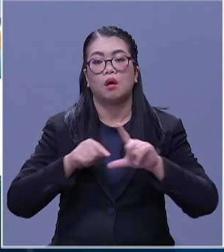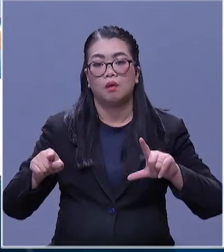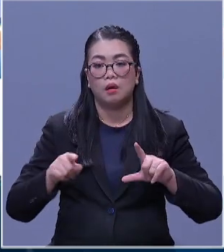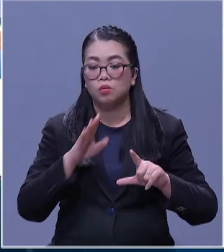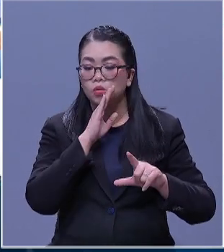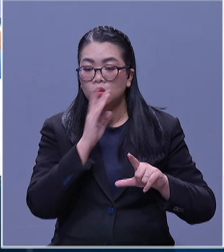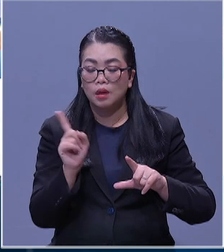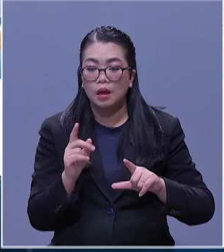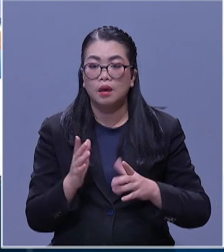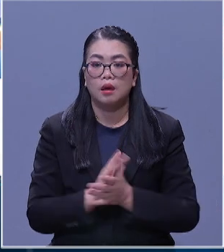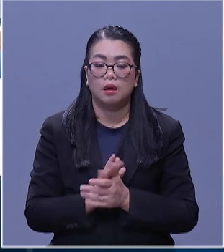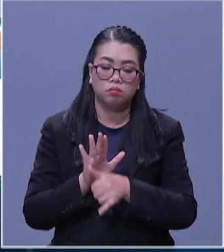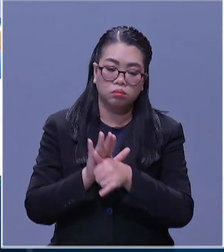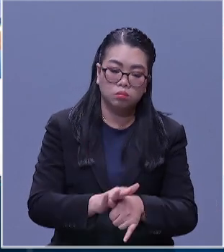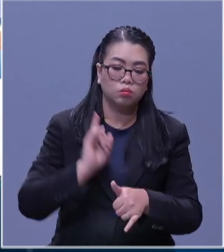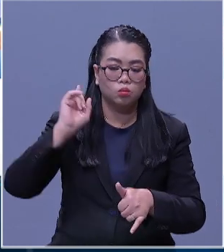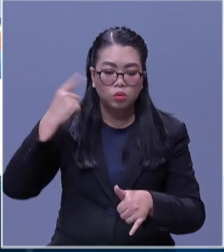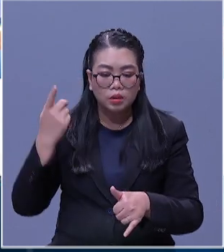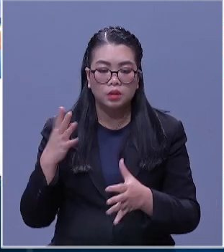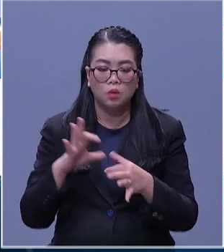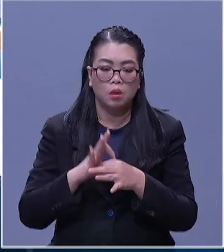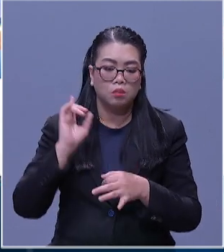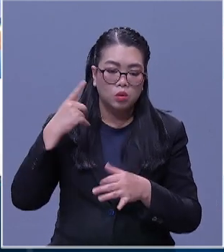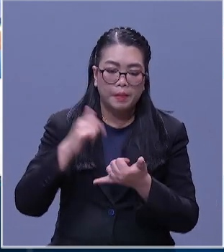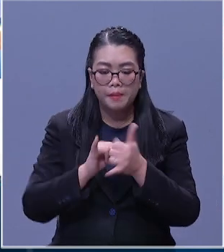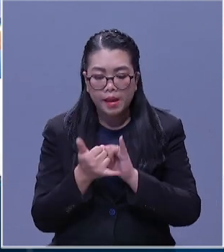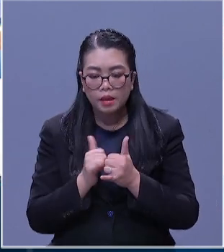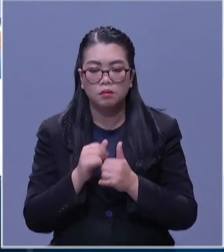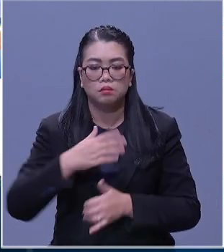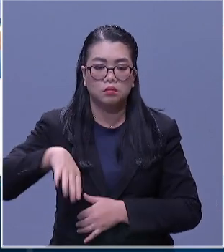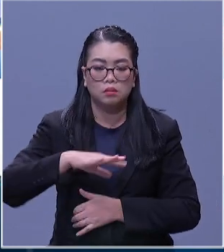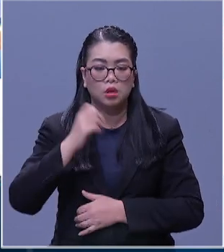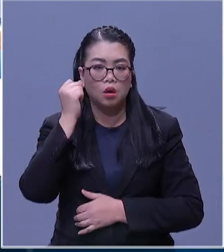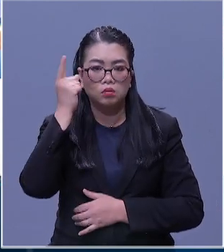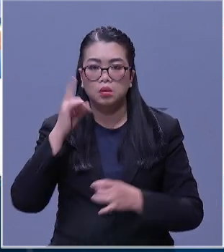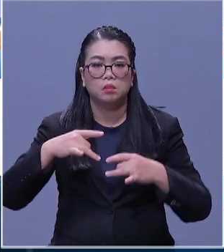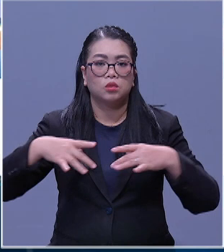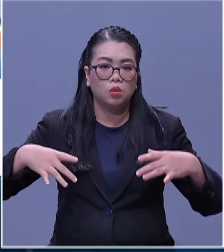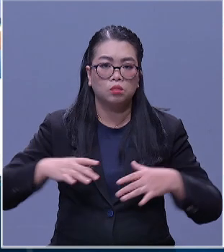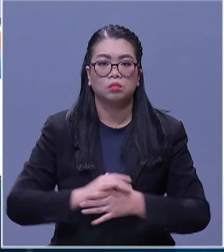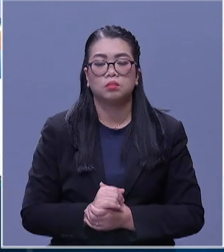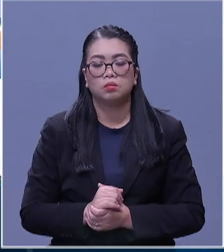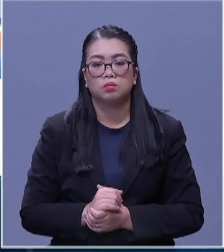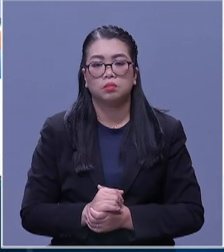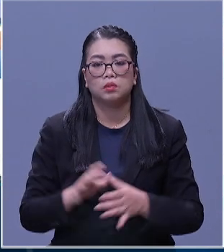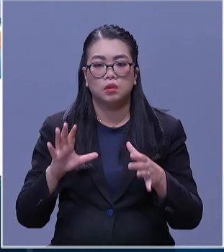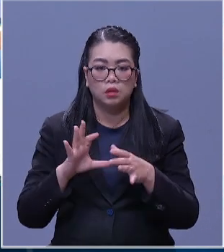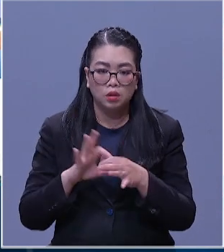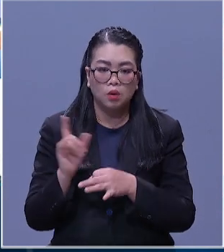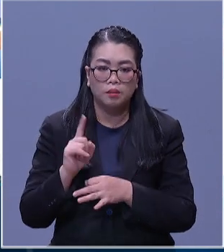กรณีการคุกคามทางเพศเป็นเรื่องใหม่ของสังคมที่ยังมีความเข้าใจไม่ตรงกันเรื่องของของsexual